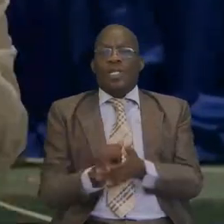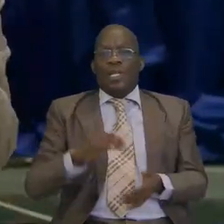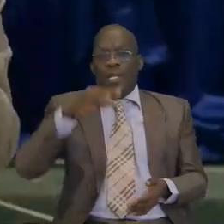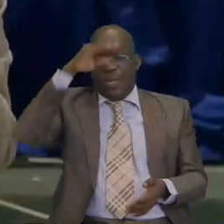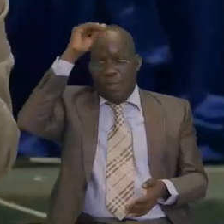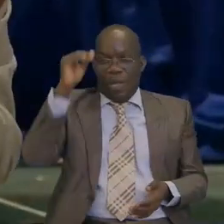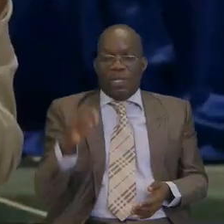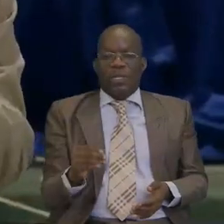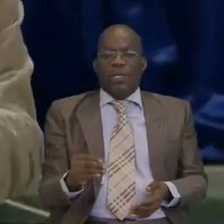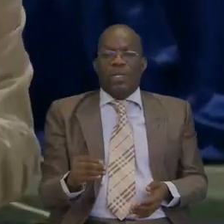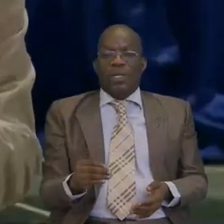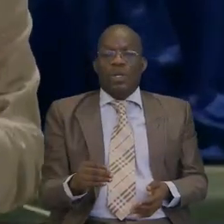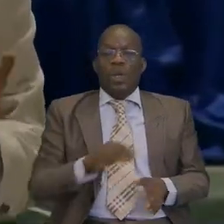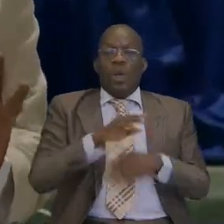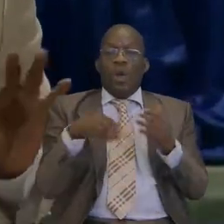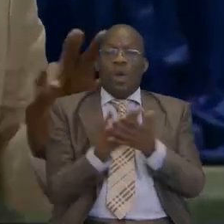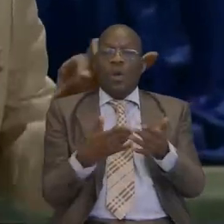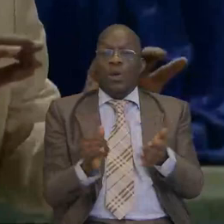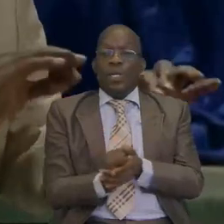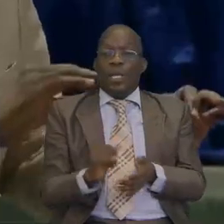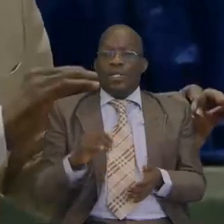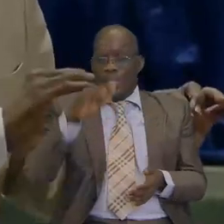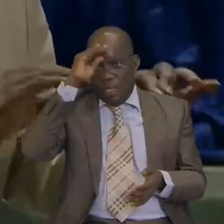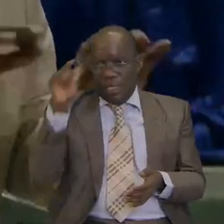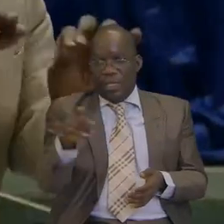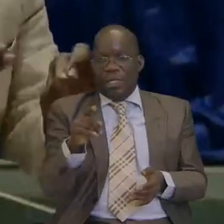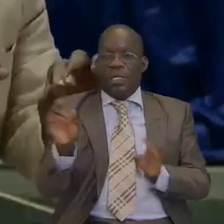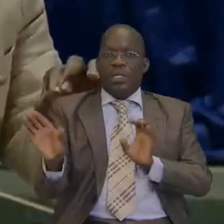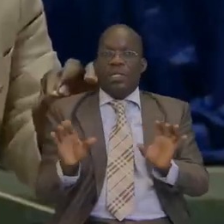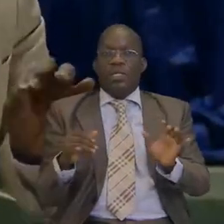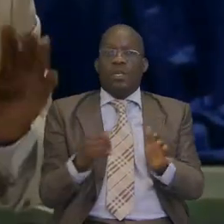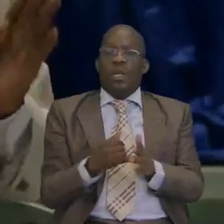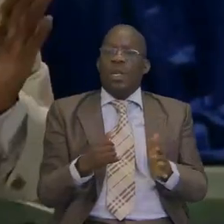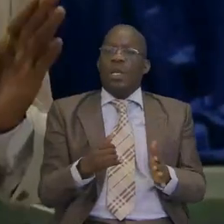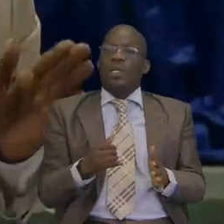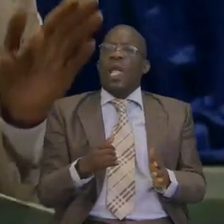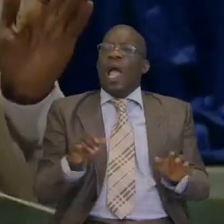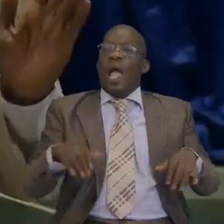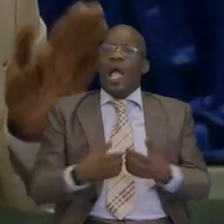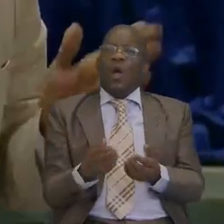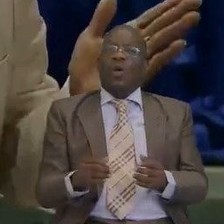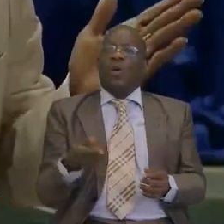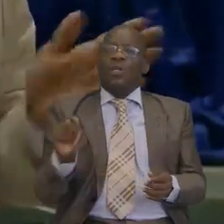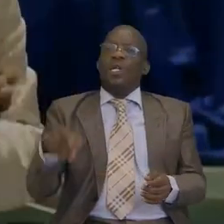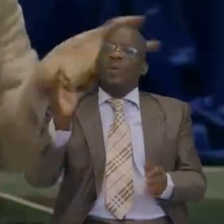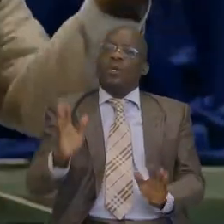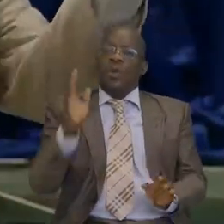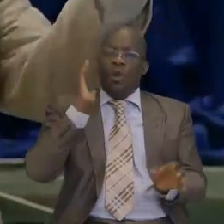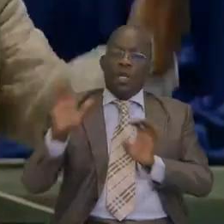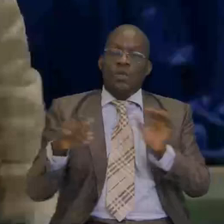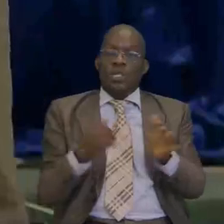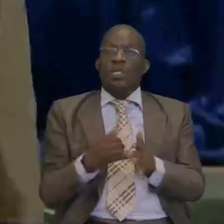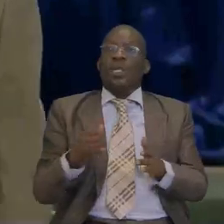travers sa vie. Et tout ce qu'il a fait, c'est de dire comment est-ce que le pasteur Kumuyi a fait ceci, comment il dit ceci. Et il a dit, il a